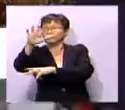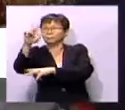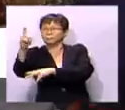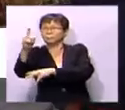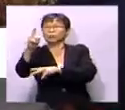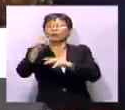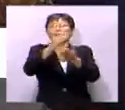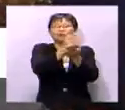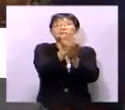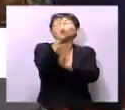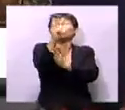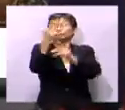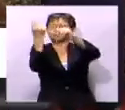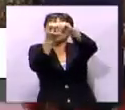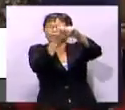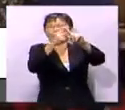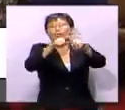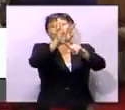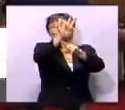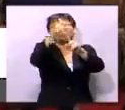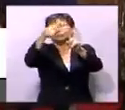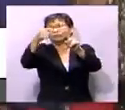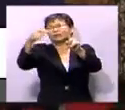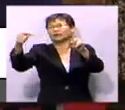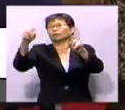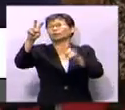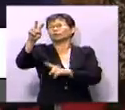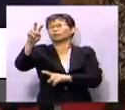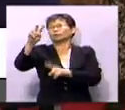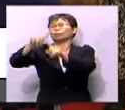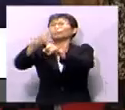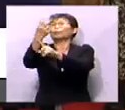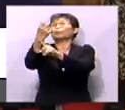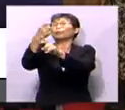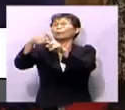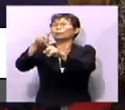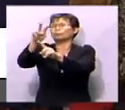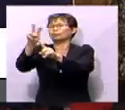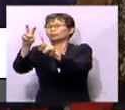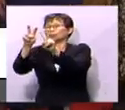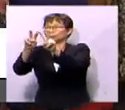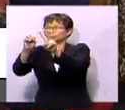7,551 unit fasa 2 dibina dari Julai 2017 hingga Disember 2022.